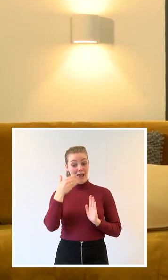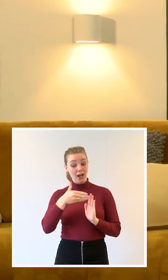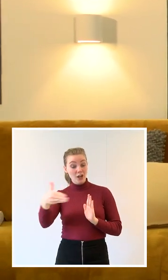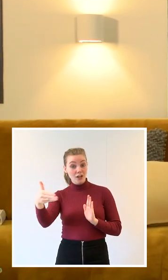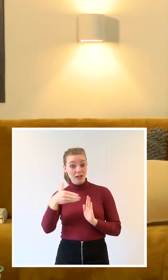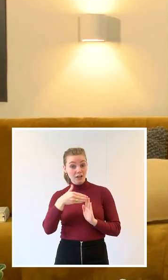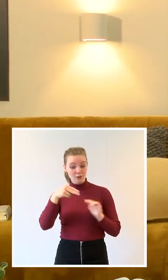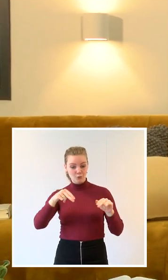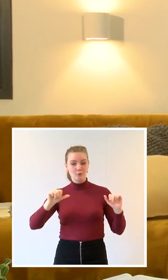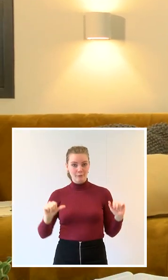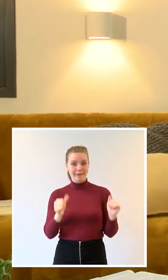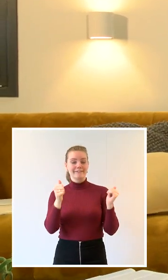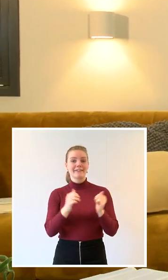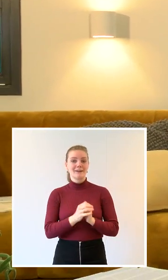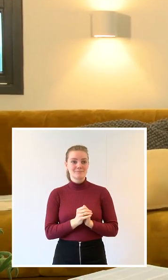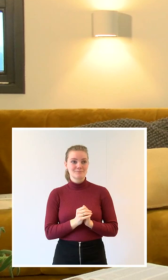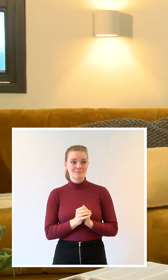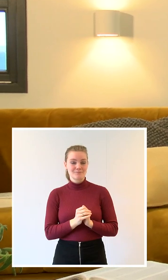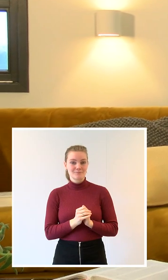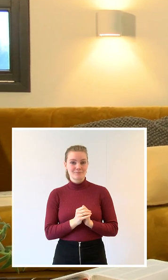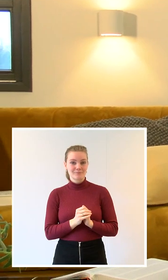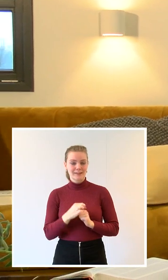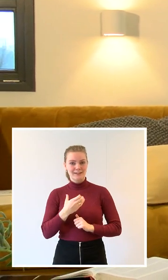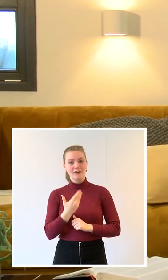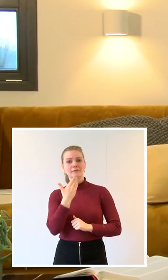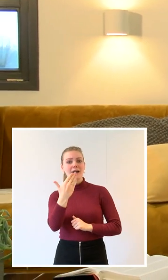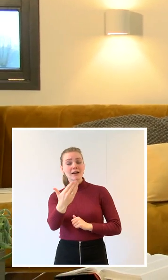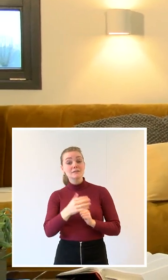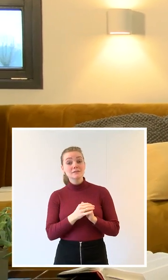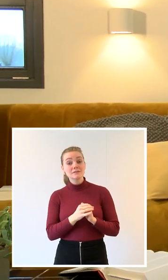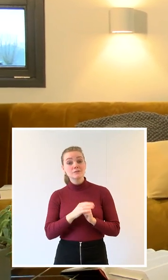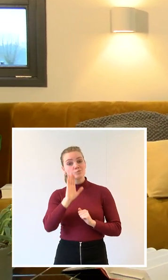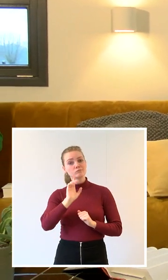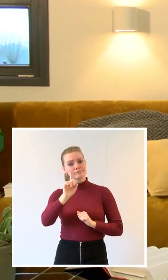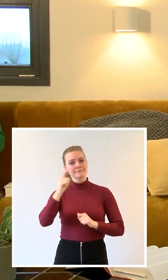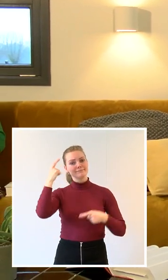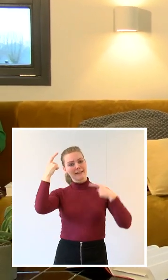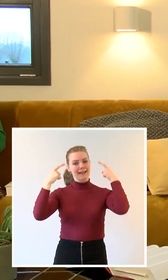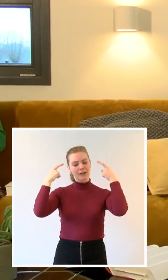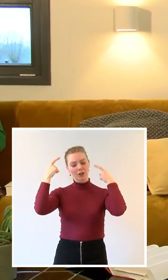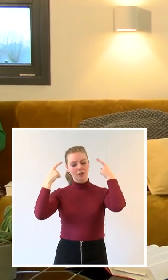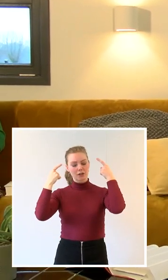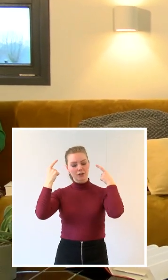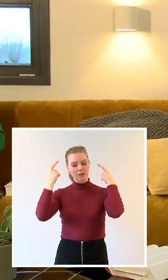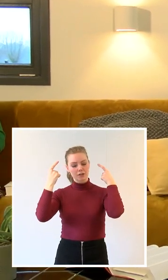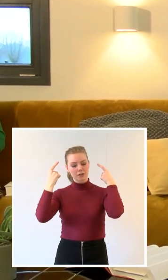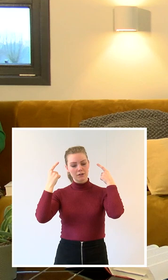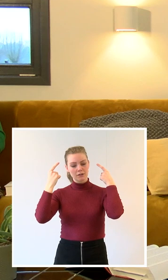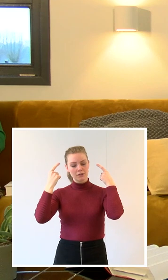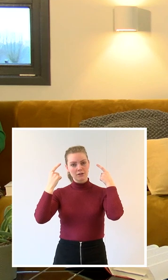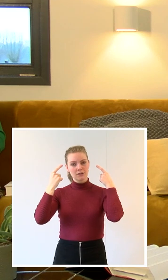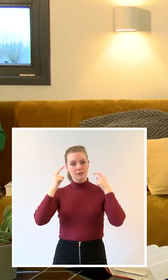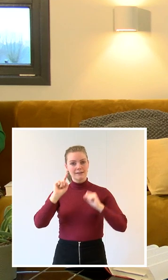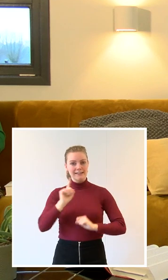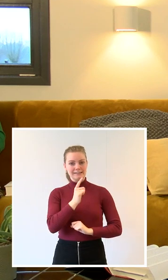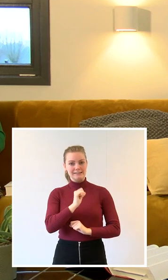En ik wil aan je vragen of je erbij stil wil staan. Of je de ruimte wil nemen om eerst stil te staan bij hoe bijzonder dat plan